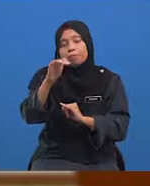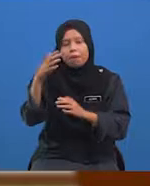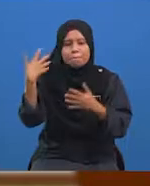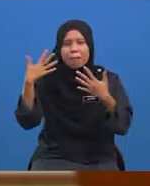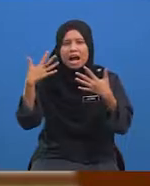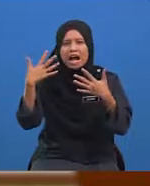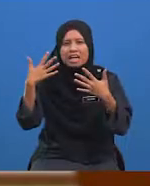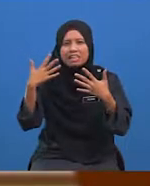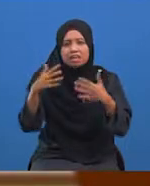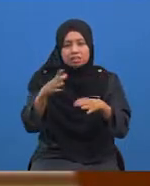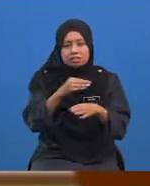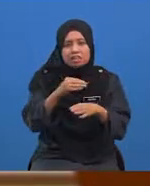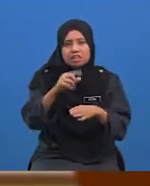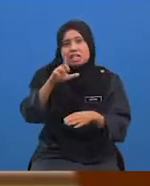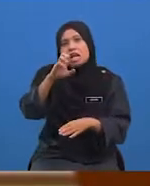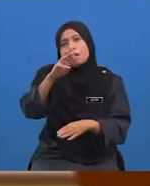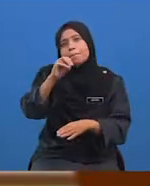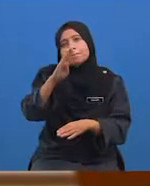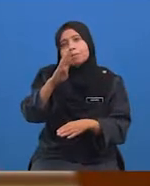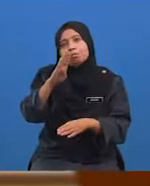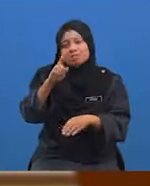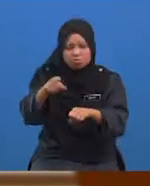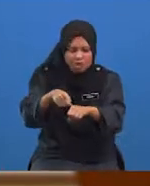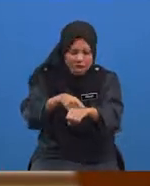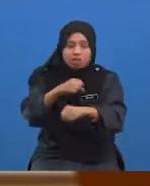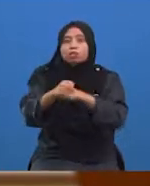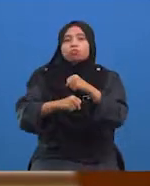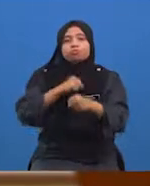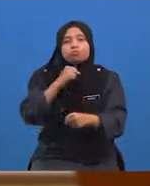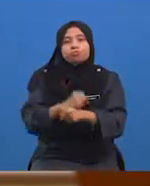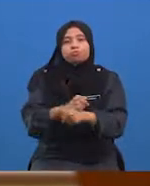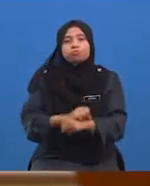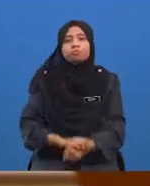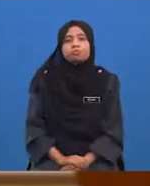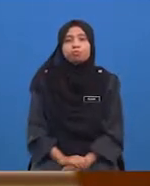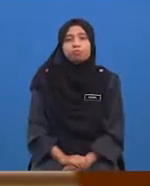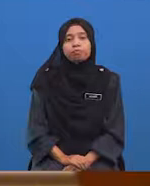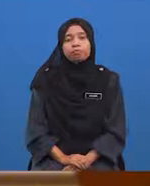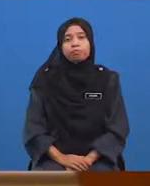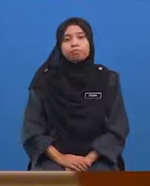mempunyai ciri iklim panas dan lembap sepanjang tahun.